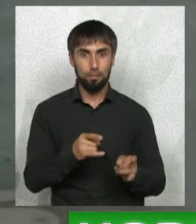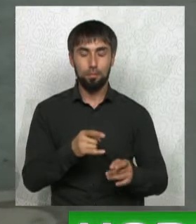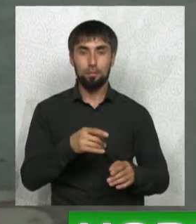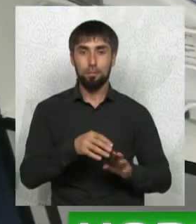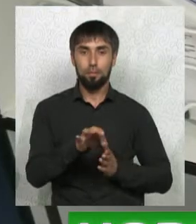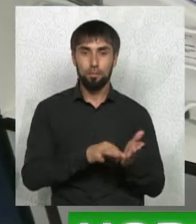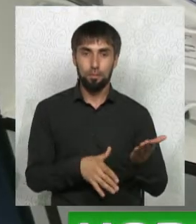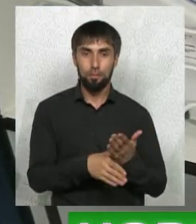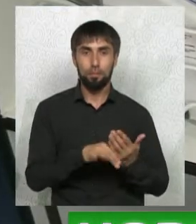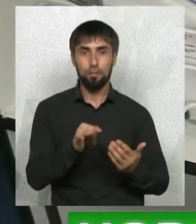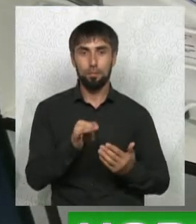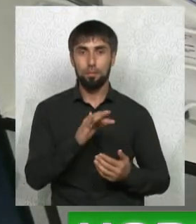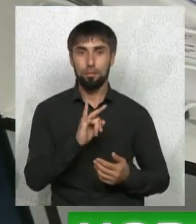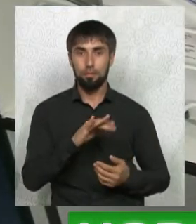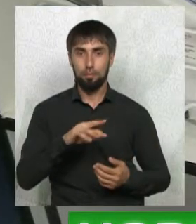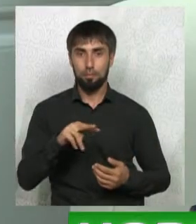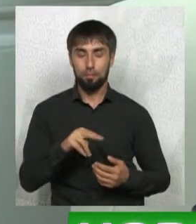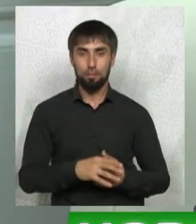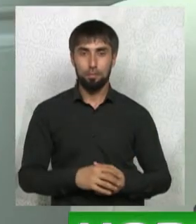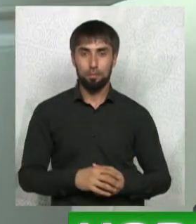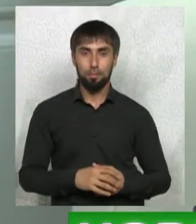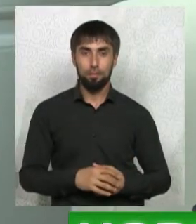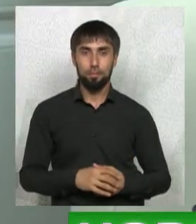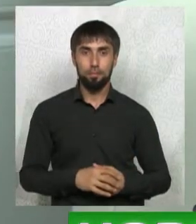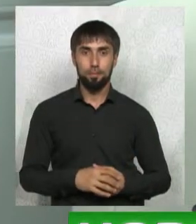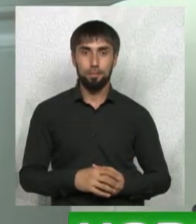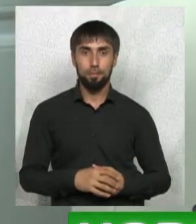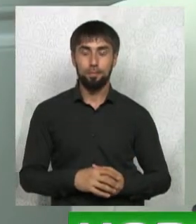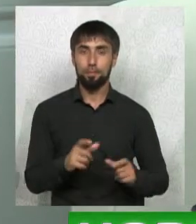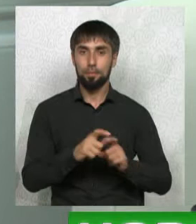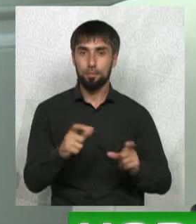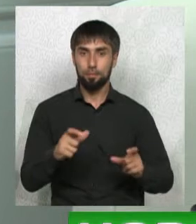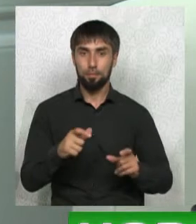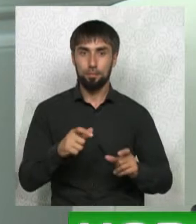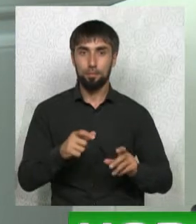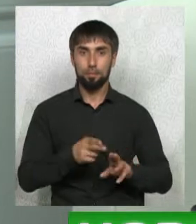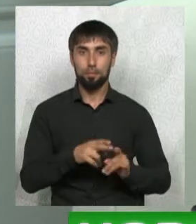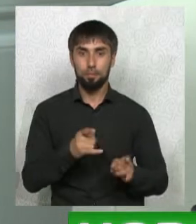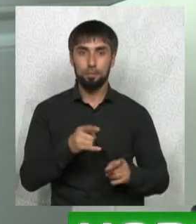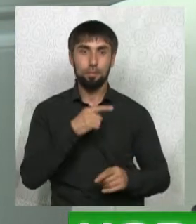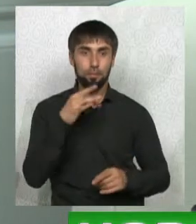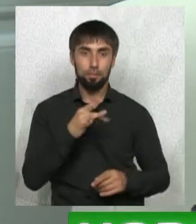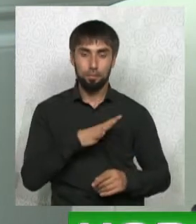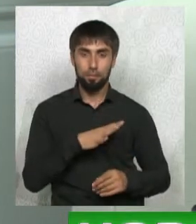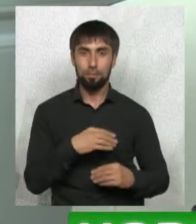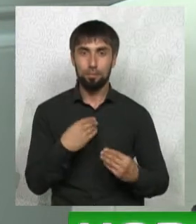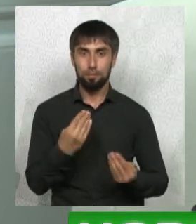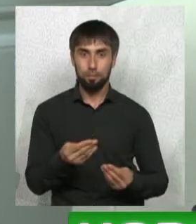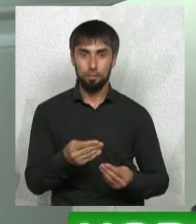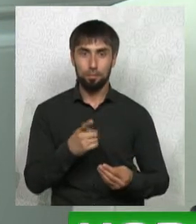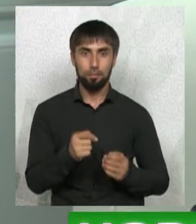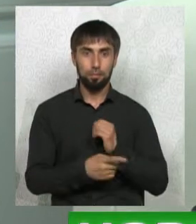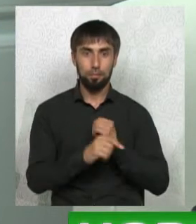скорой, аппаратов искусственной вентиляции легких. 142 школьных автобуса в республику было поставлено за последние